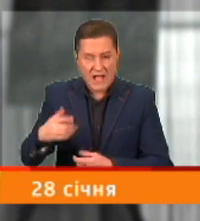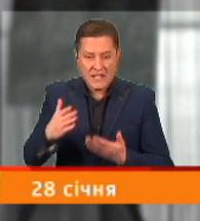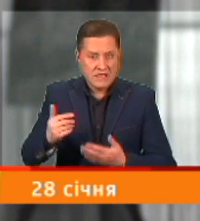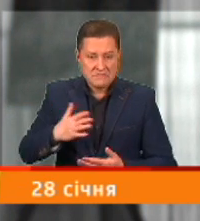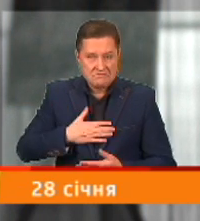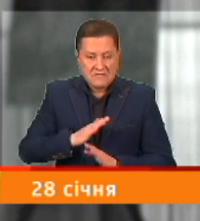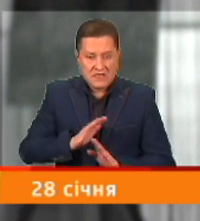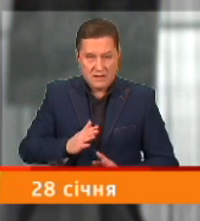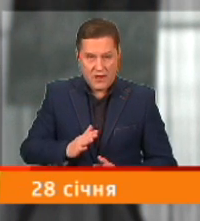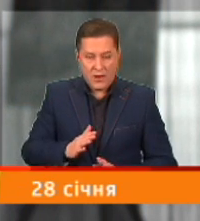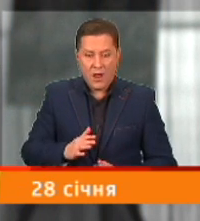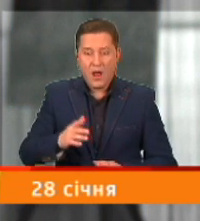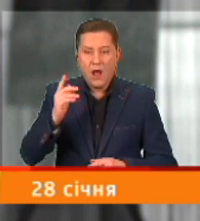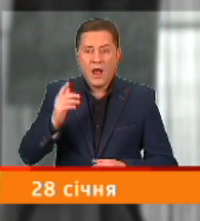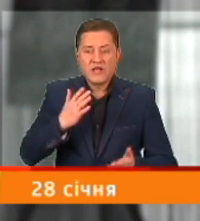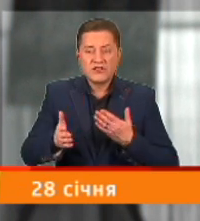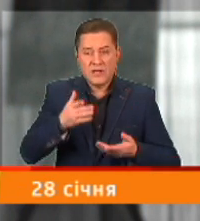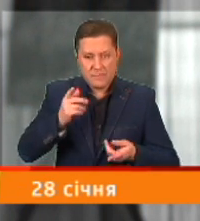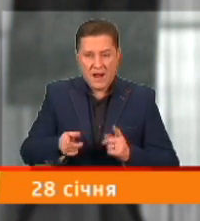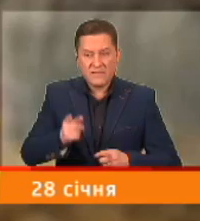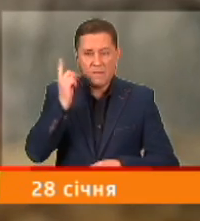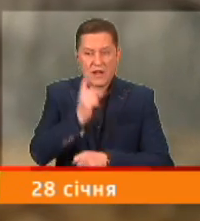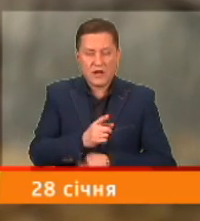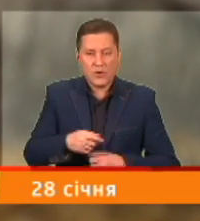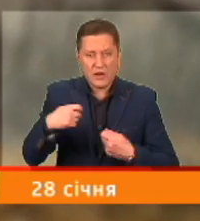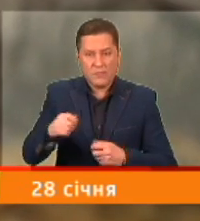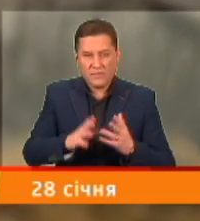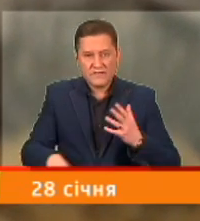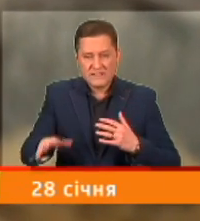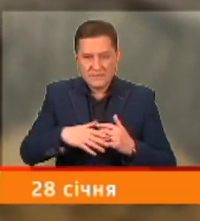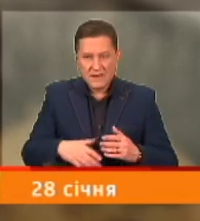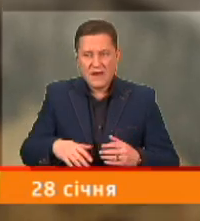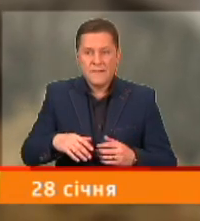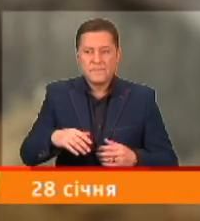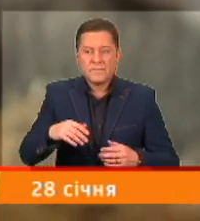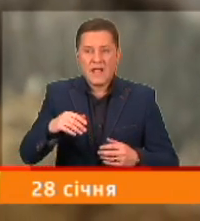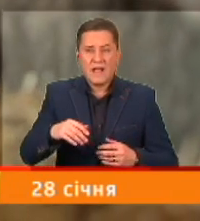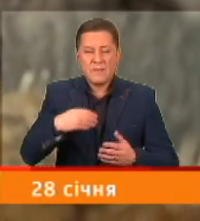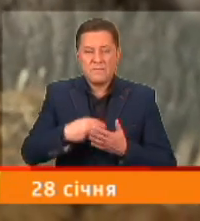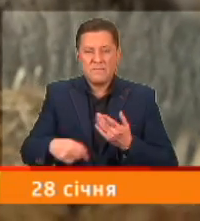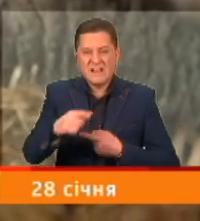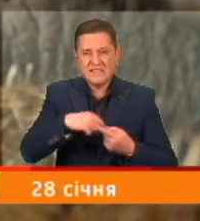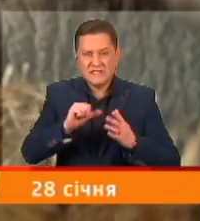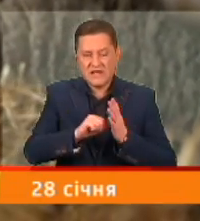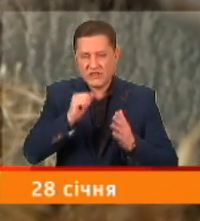мораторій на продаж землі гальмує розвиток країни? Те, що Дмитро починав як невеличкий сімейний бізнес, за 6 років перетворилося